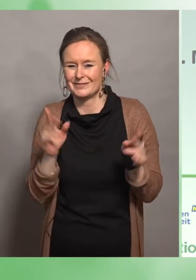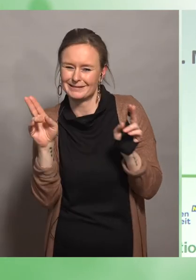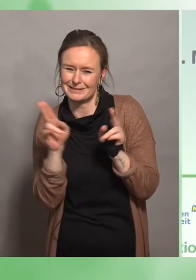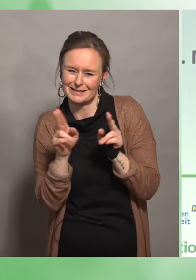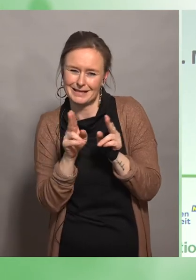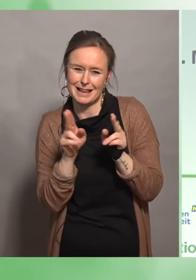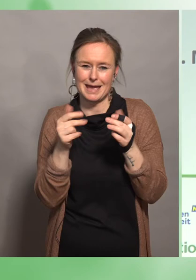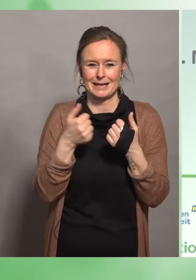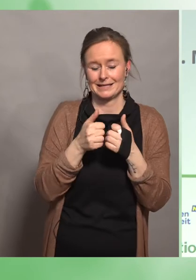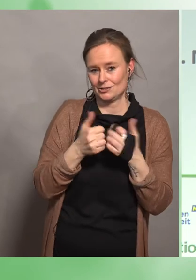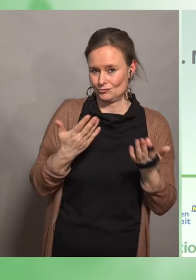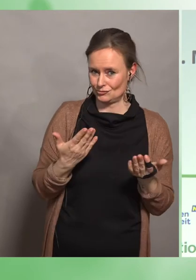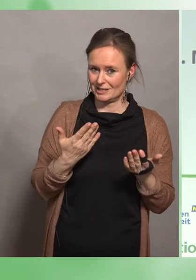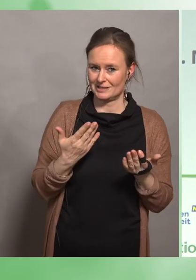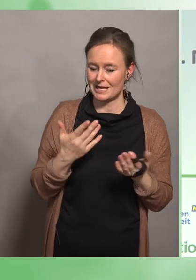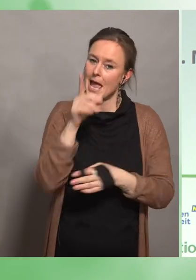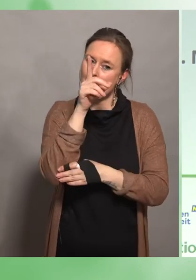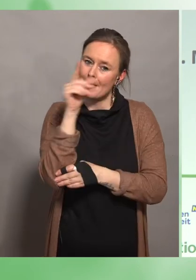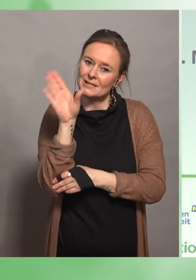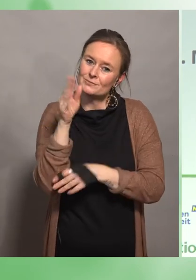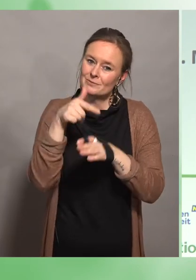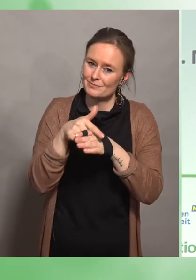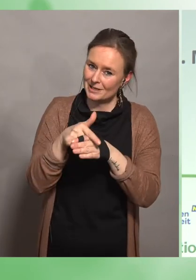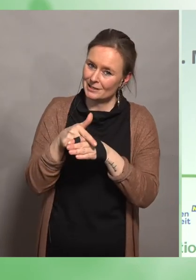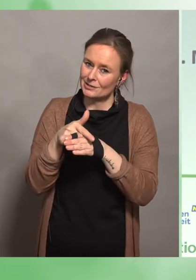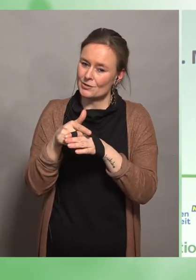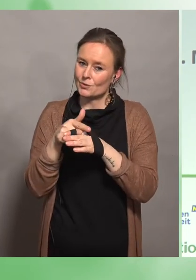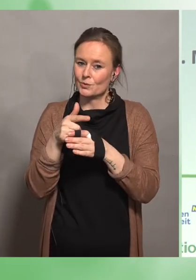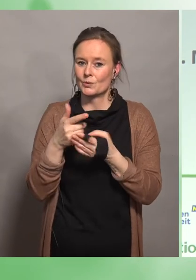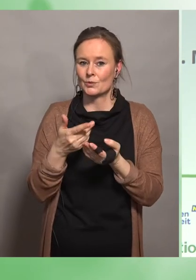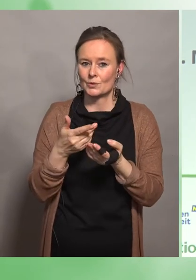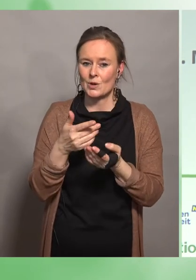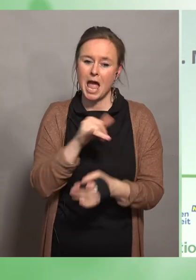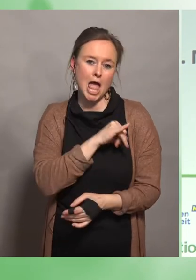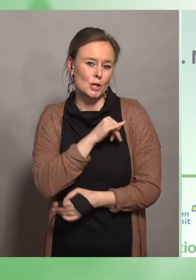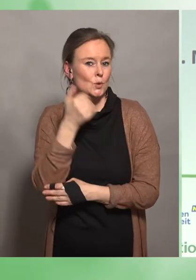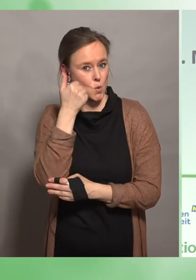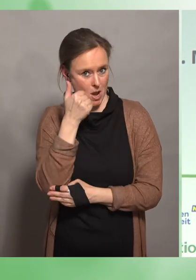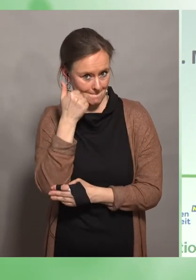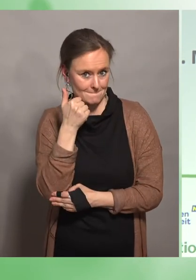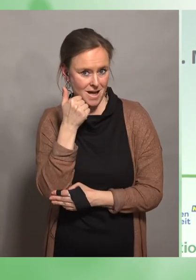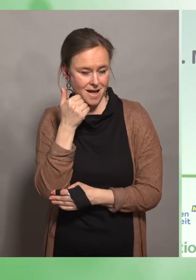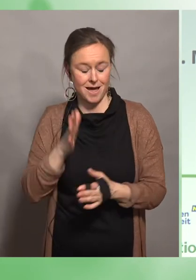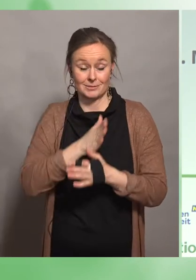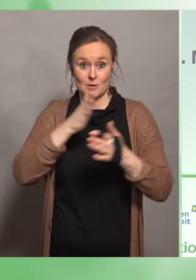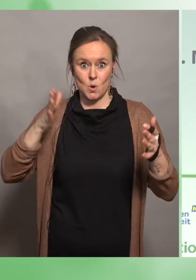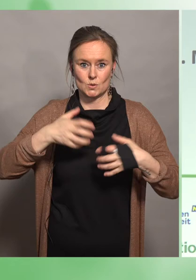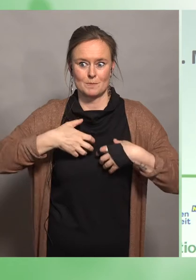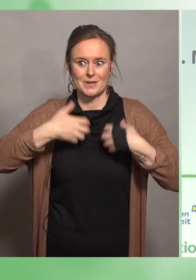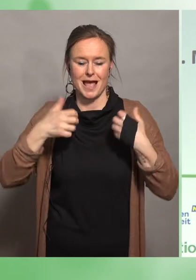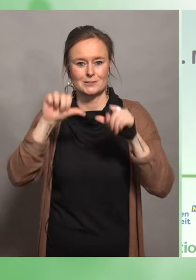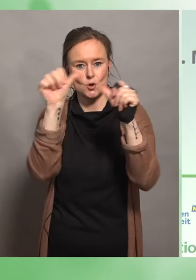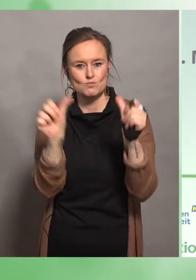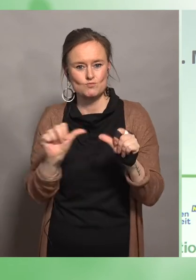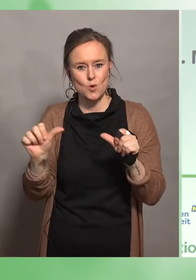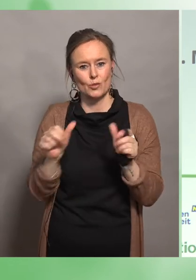nur eines Menschen mit Behinderung, eines jungen Mannes, der eine große Begeisterung für